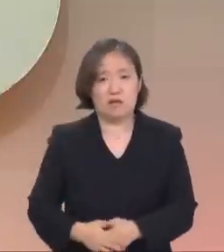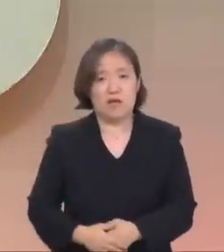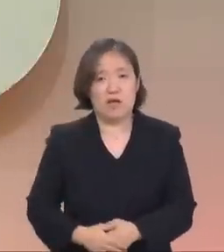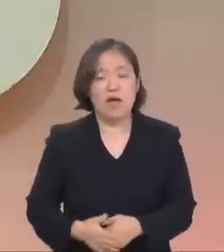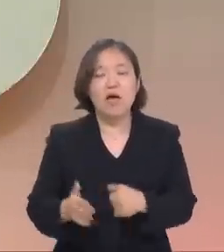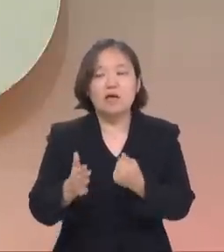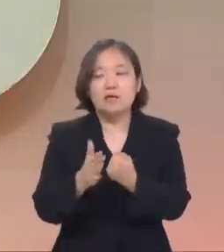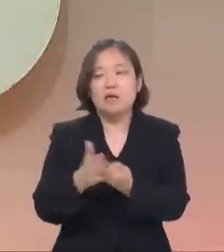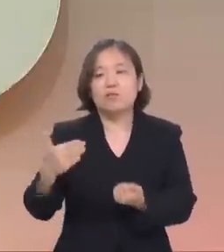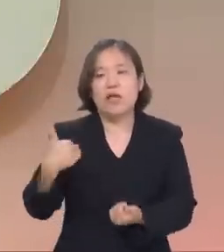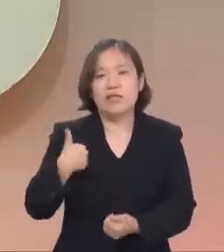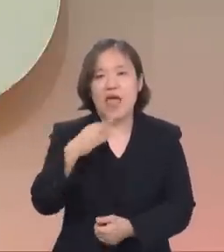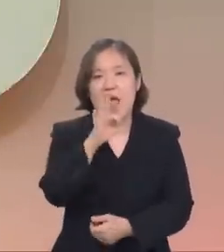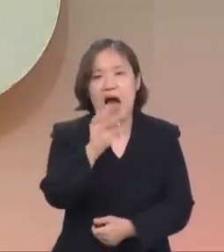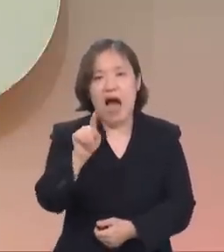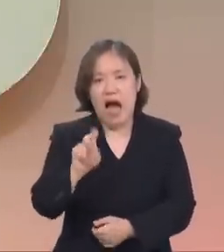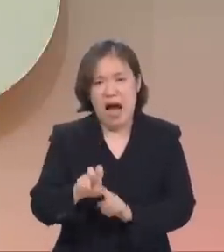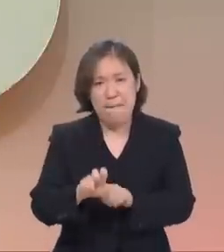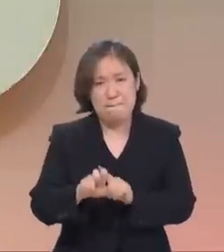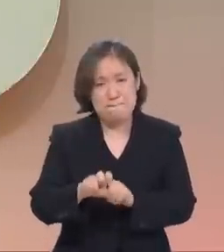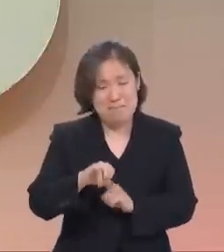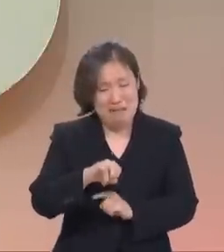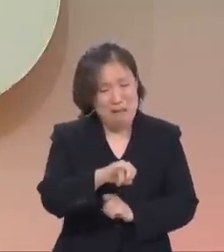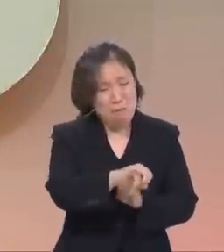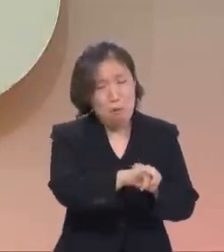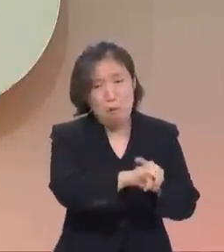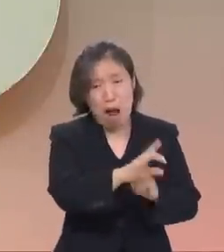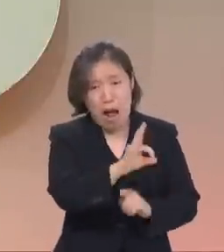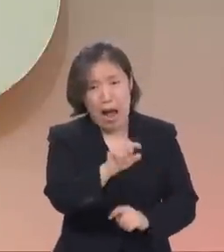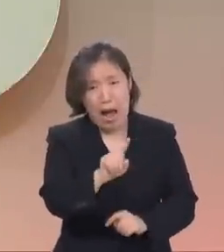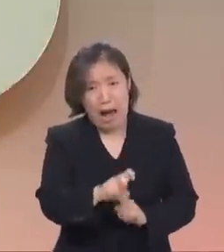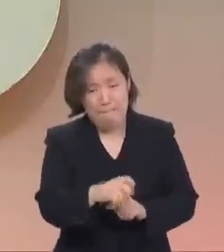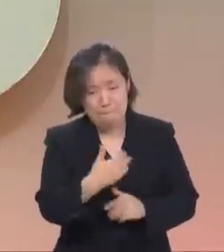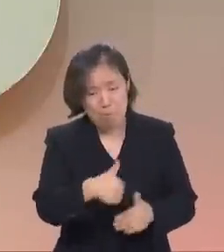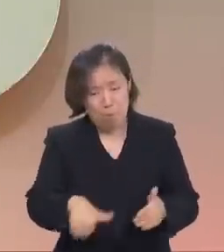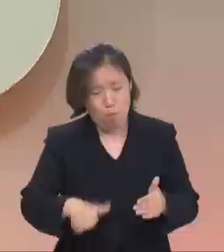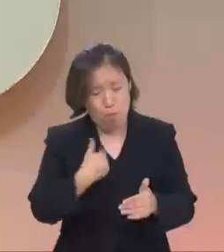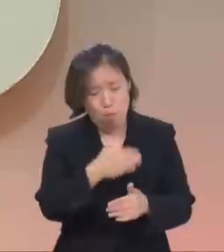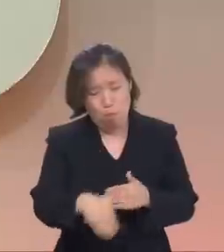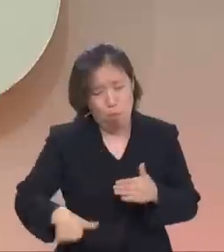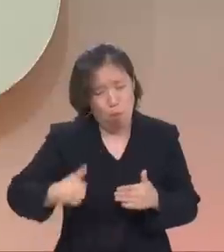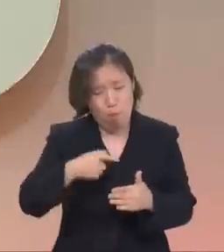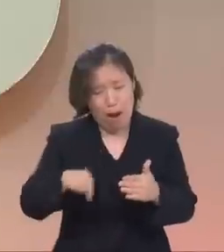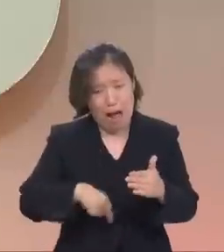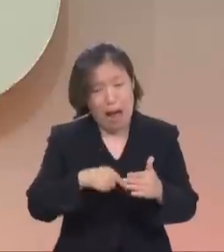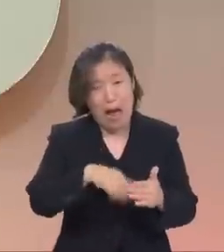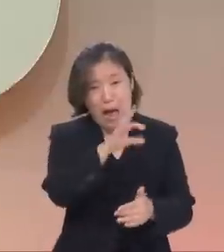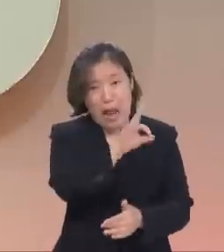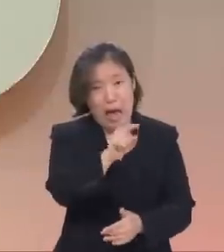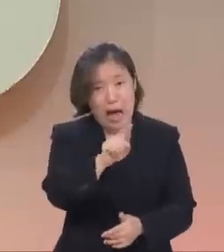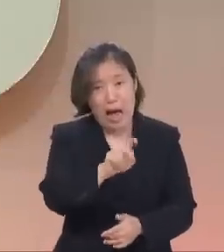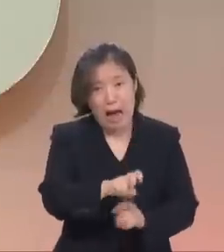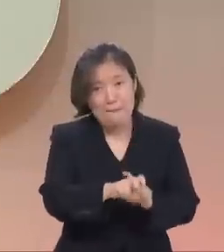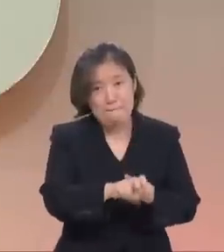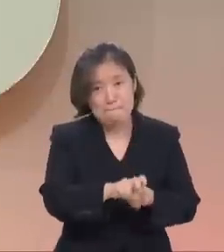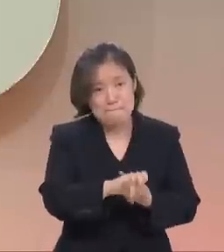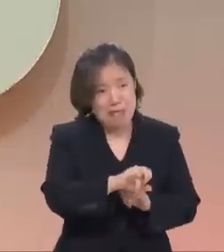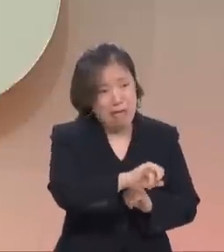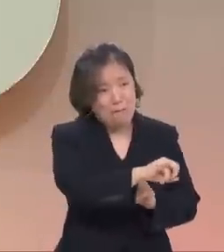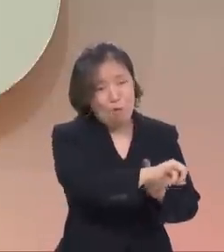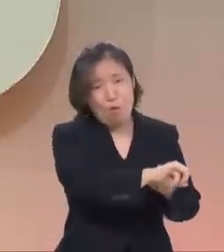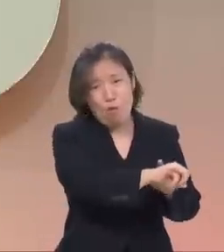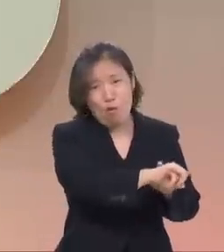같다 이 암세포가 원래는 내 몸 안에 정상세포였는데 지금은